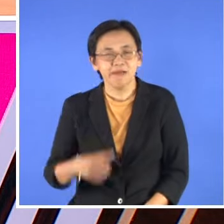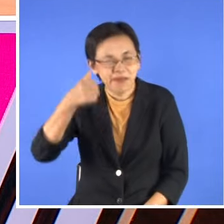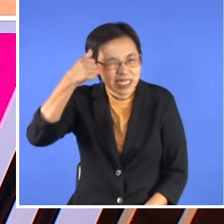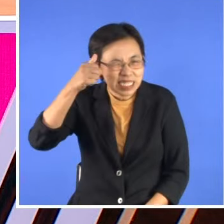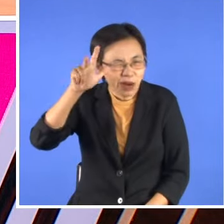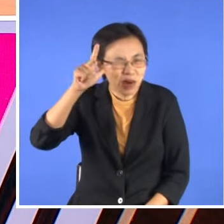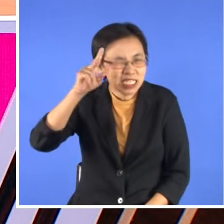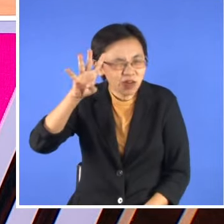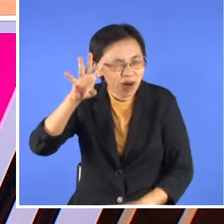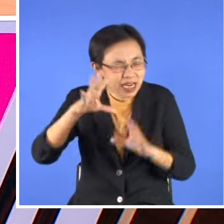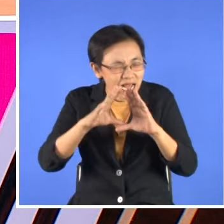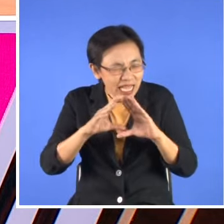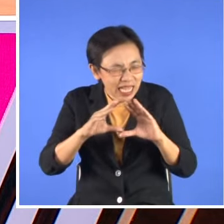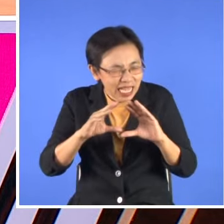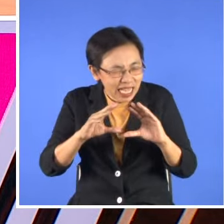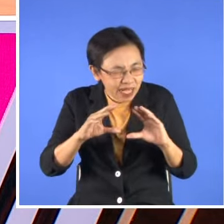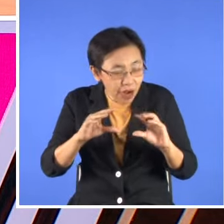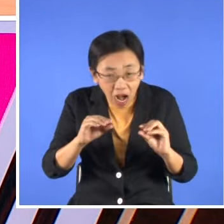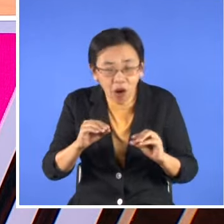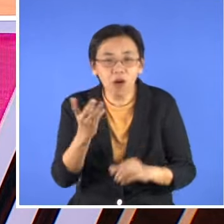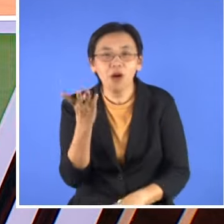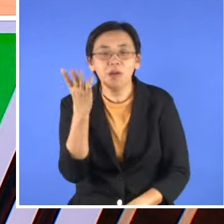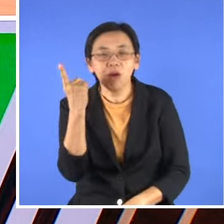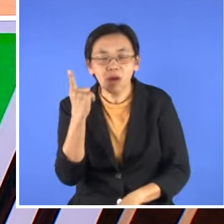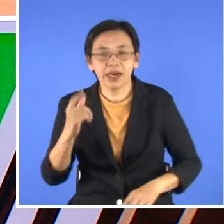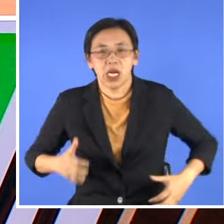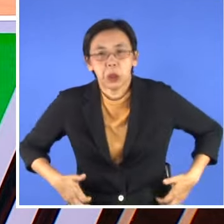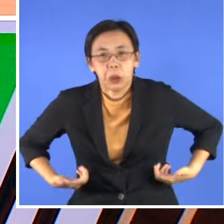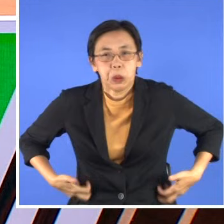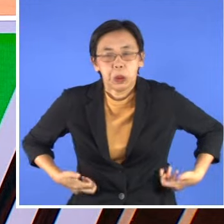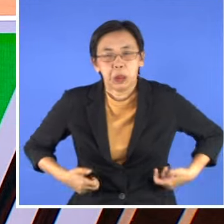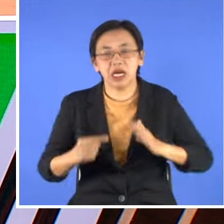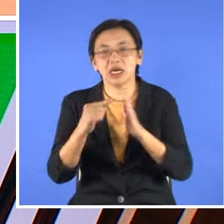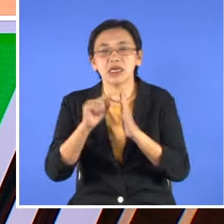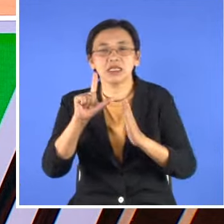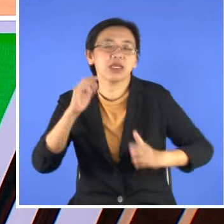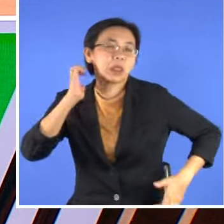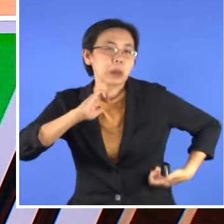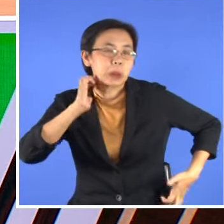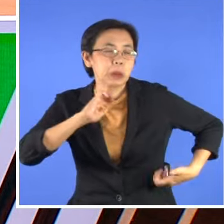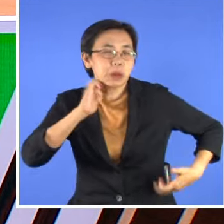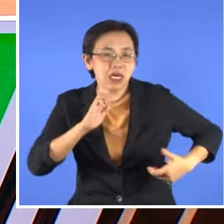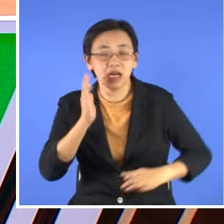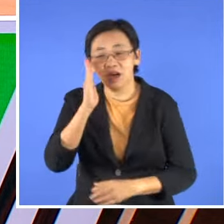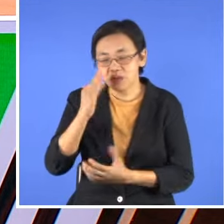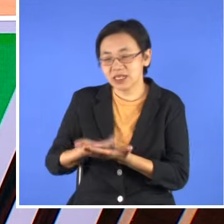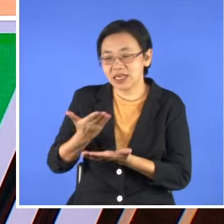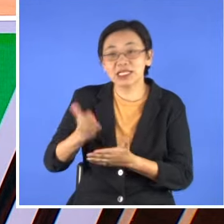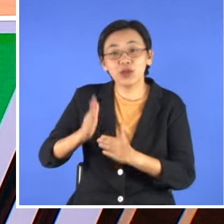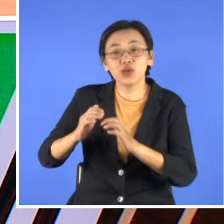แต่ปรากฏว่าเมื่อวานนี้ลิงลพบุรีฮะนะครับไปก่อเหตุอีกนะครับเนื่องจากว่ามีพี่ผู้ชายเขาซื้อทุเรียนเนี่ยจะไปกินกับ